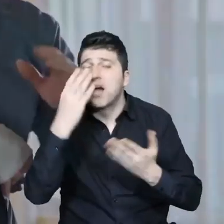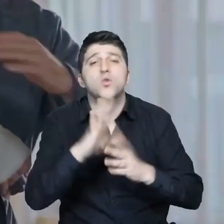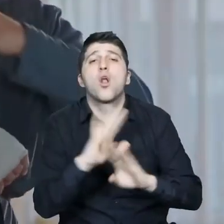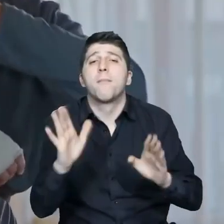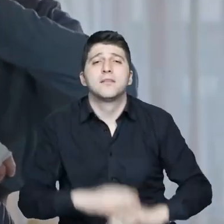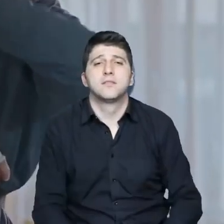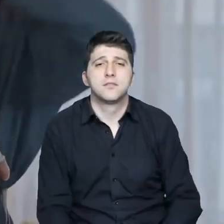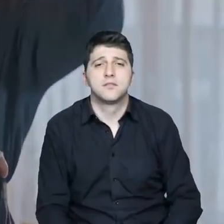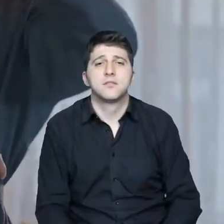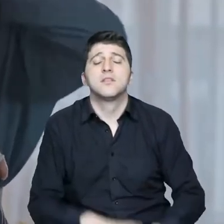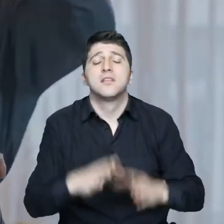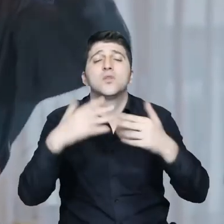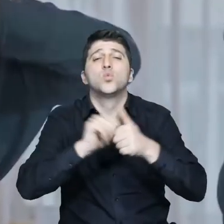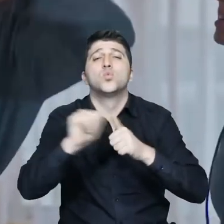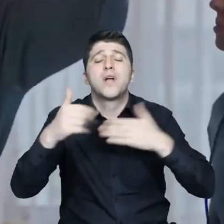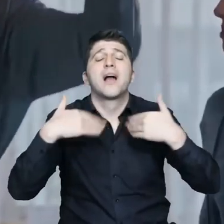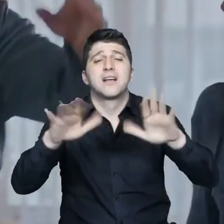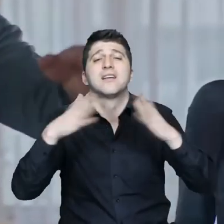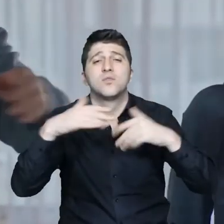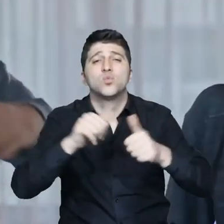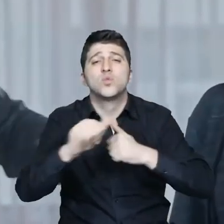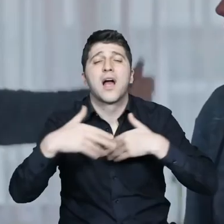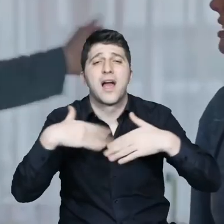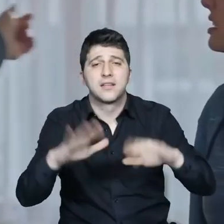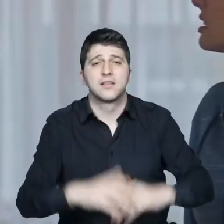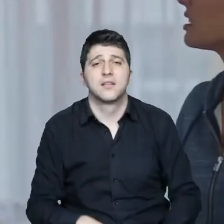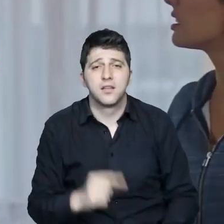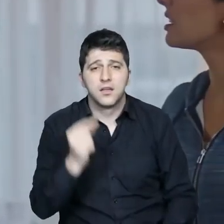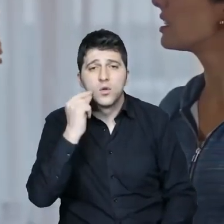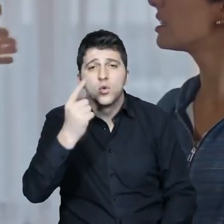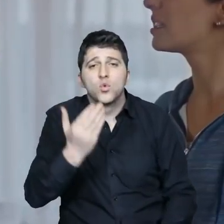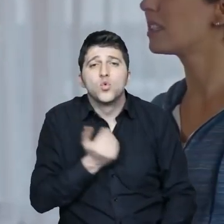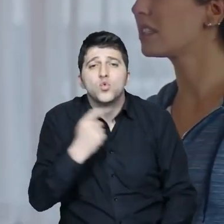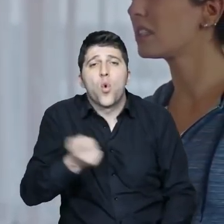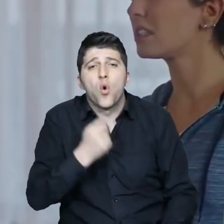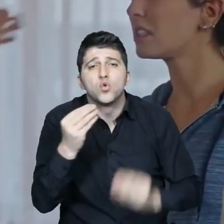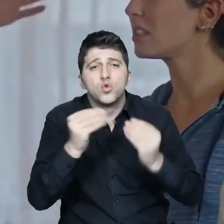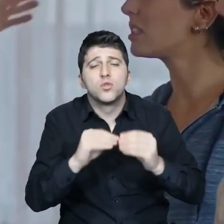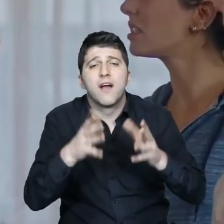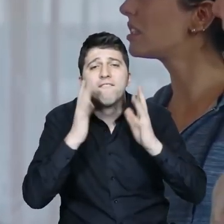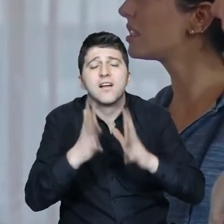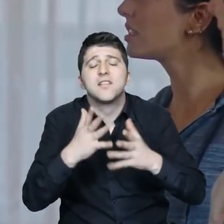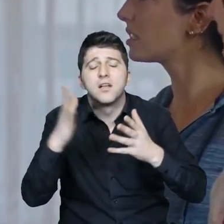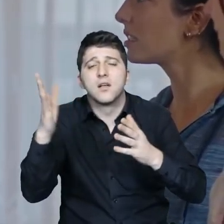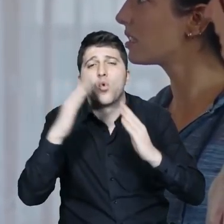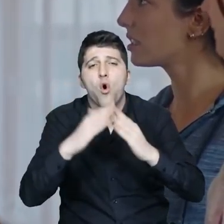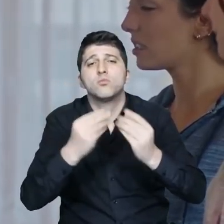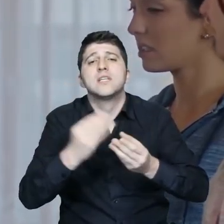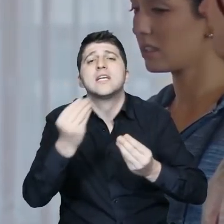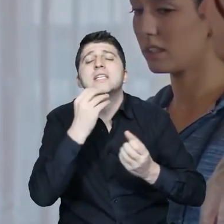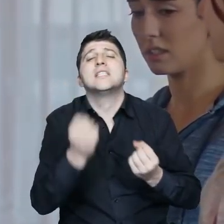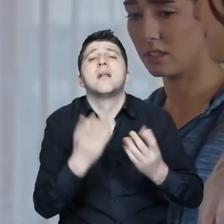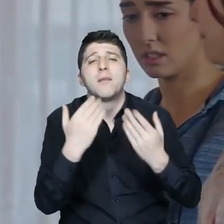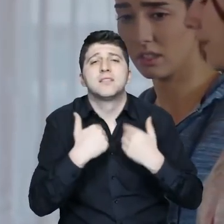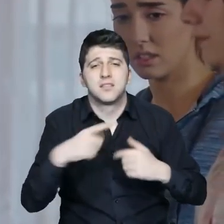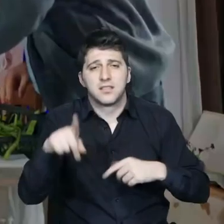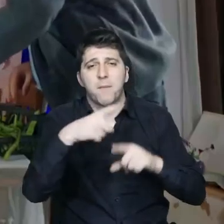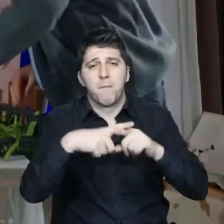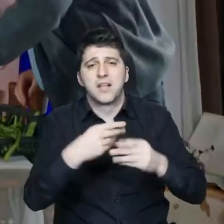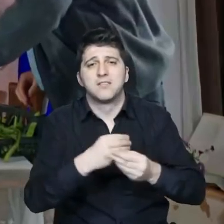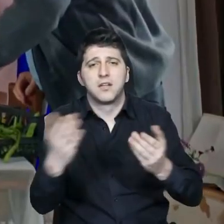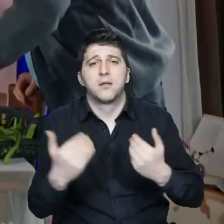olmaz. İyice uzaklara götürün bunları. İyice götür. Bak yoğurt, o yumurtaların hepsi çok fazla konu komşuya dağıttım. Biz yiyemeyiz onları. Şunları da